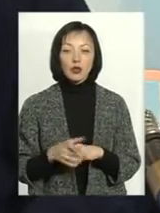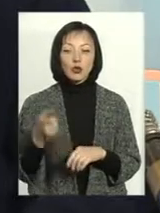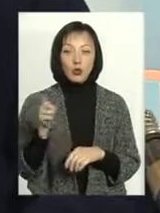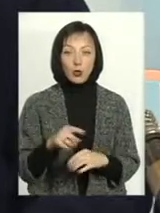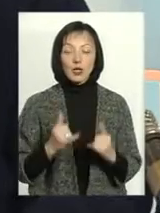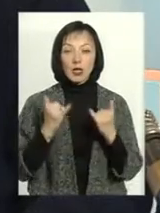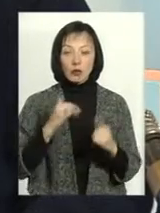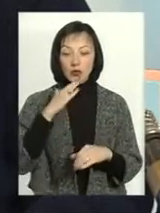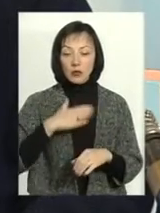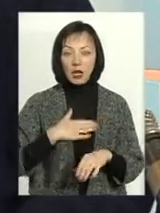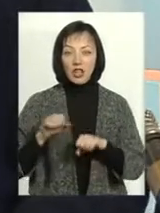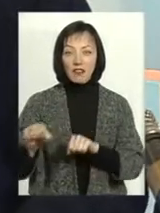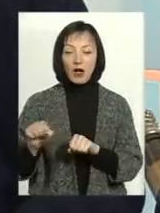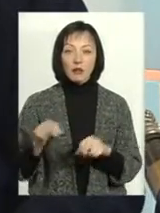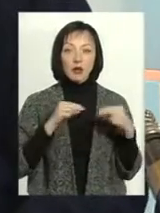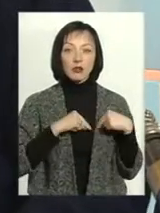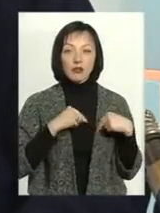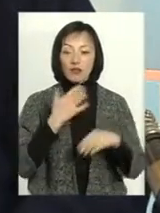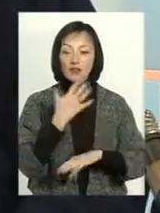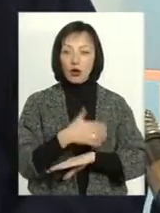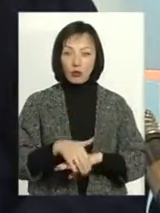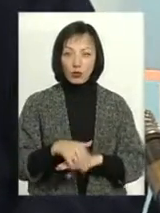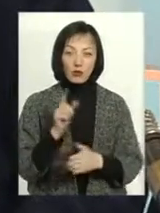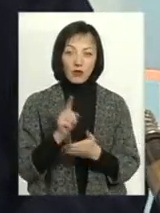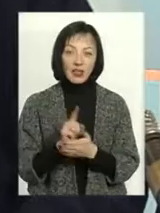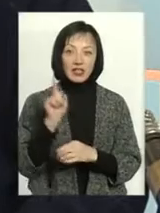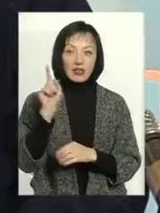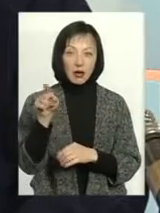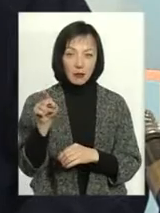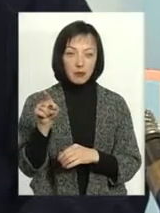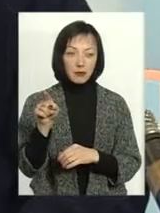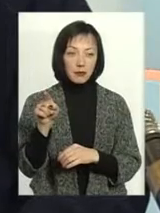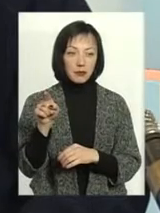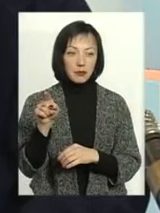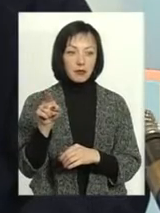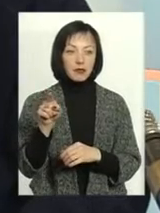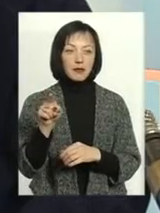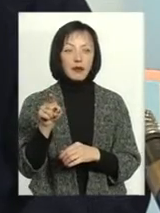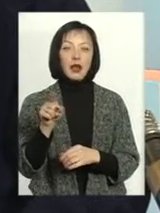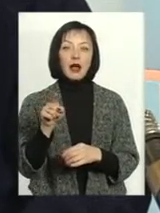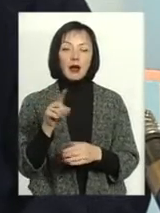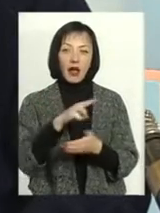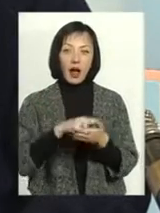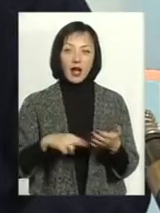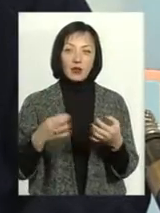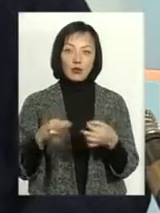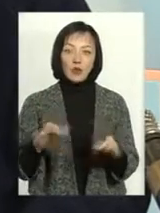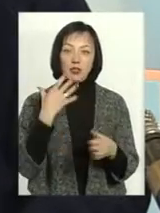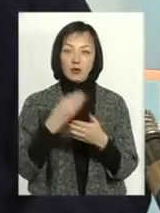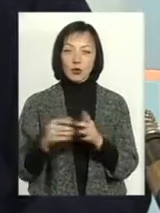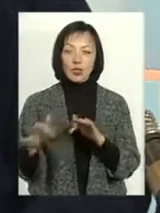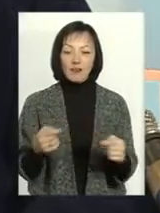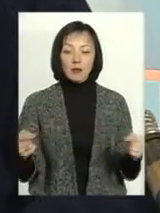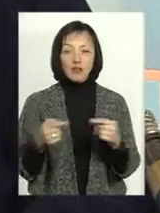щоб наш адвокат працював за кордоном, то він повинен там вже акредитувати свою діяльність і відповідати